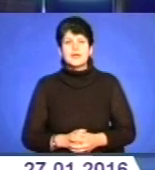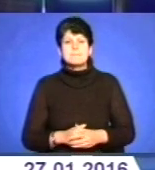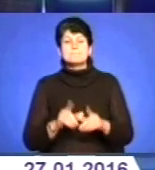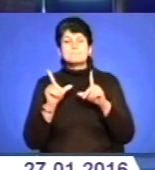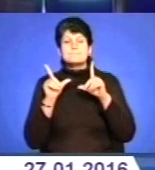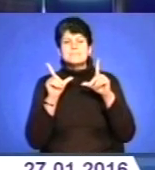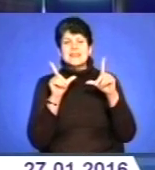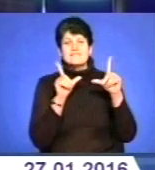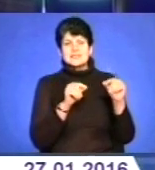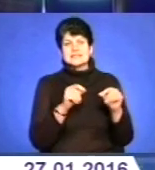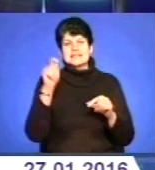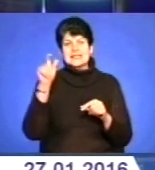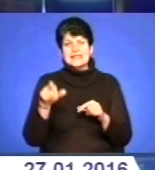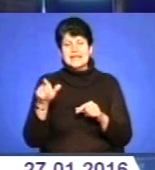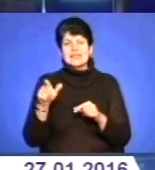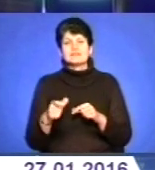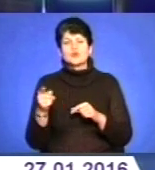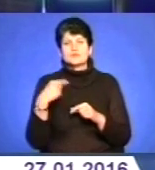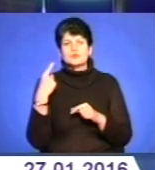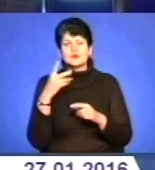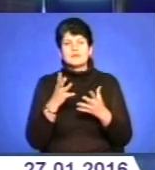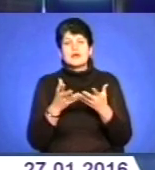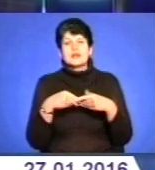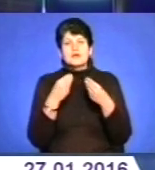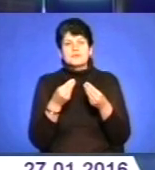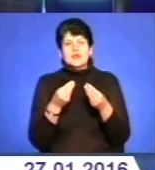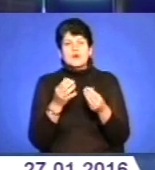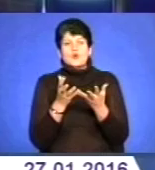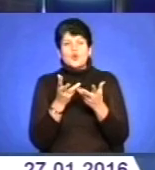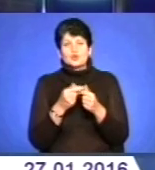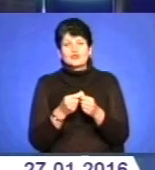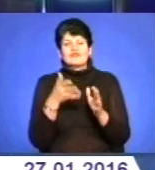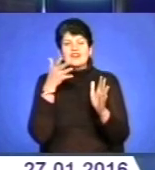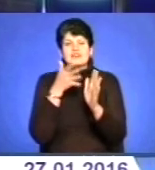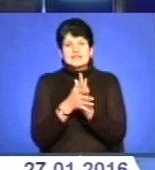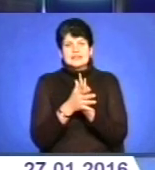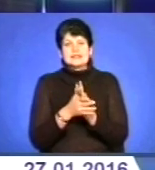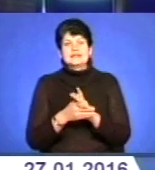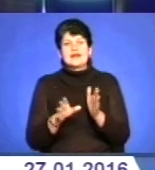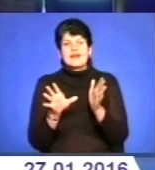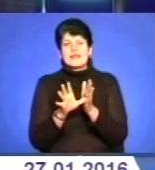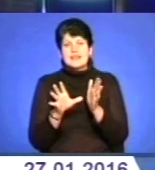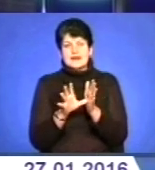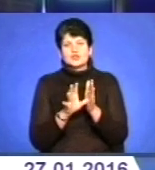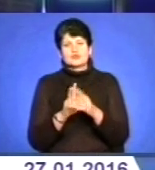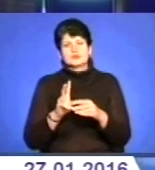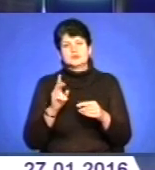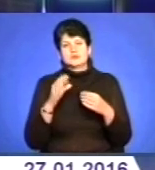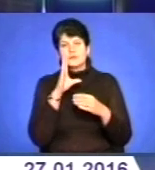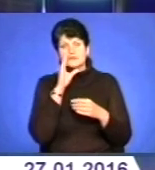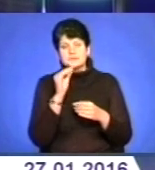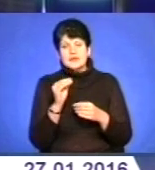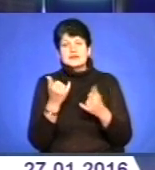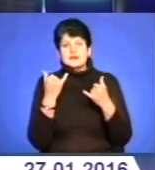Перевізники до Тернопільської міської ради подали розрахунки щодо витрат на громадський електро- та автотранспорт і просять підняти ціни на проїзд.